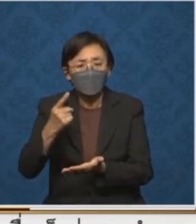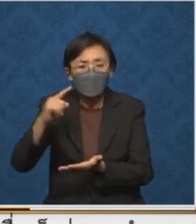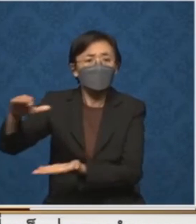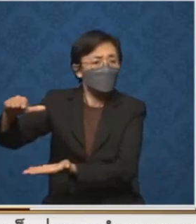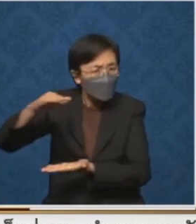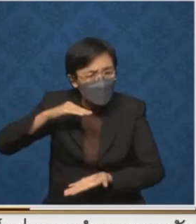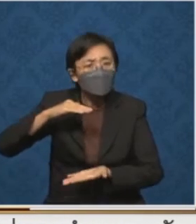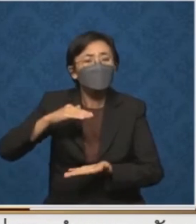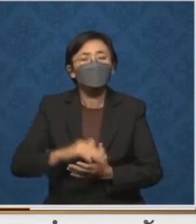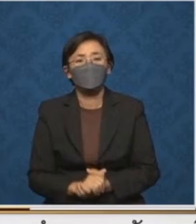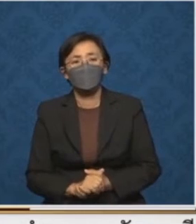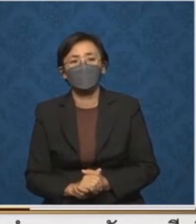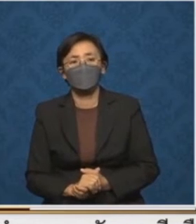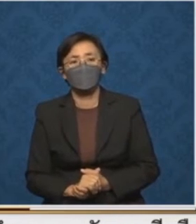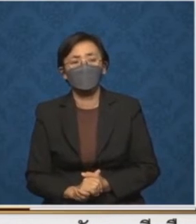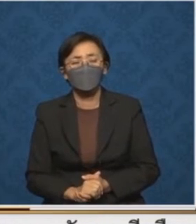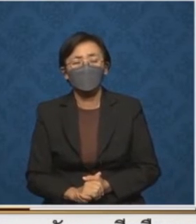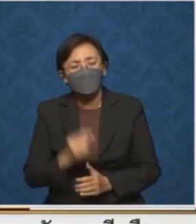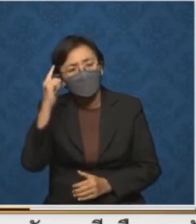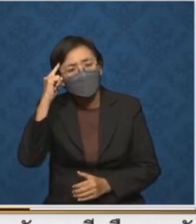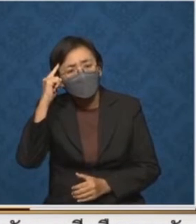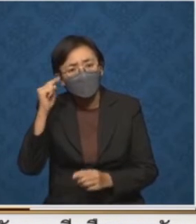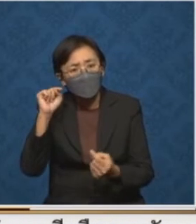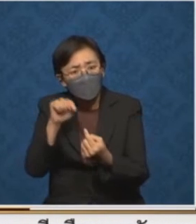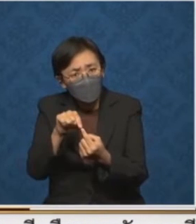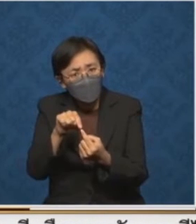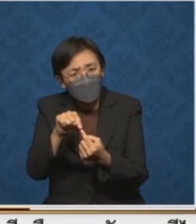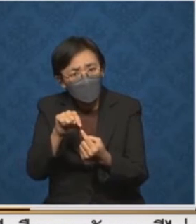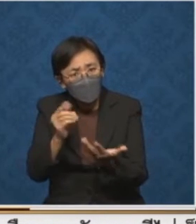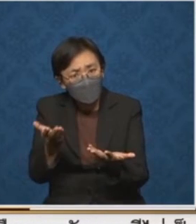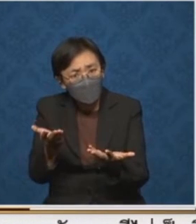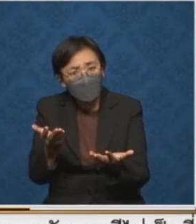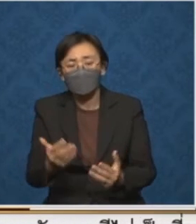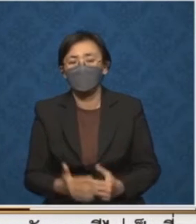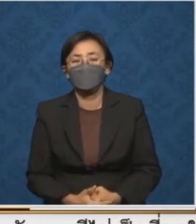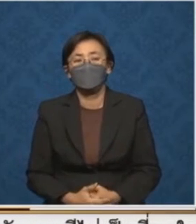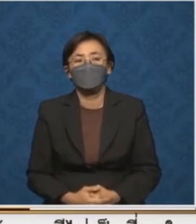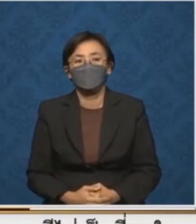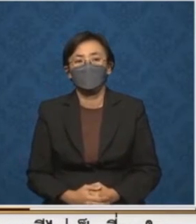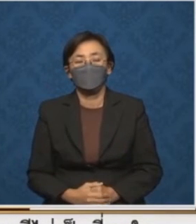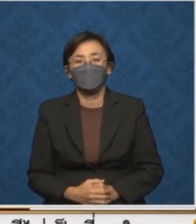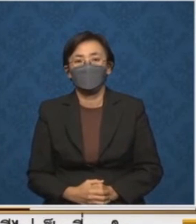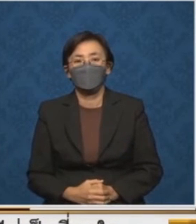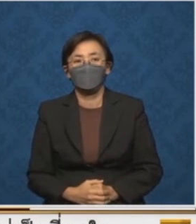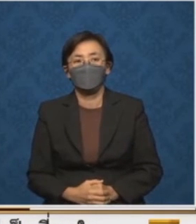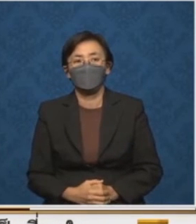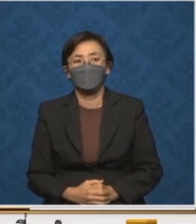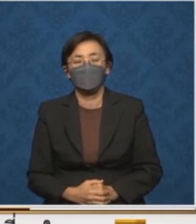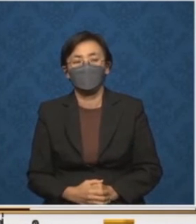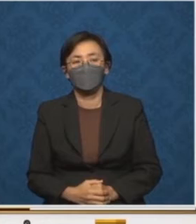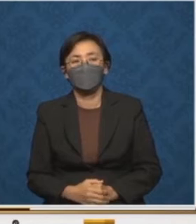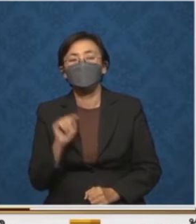ว่ารัฐบาลจัดหาวักซีนเนี่ยที่มประสิธิภาพศูนยถ้าสนๆนะแปลไทยเป็ไทยนะ